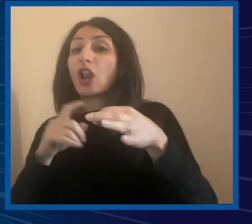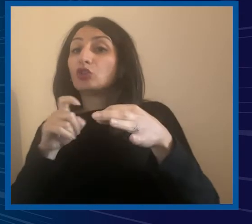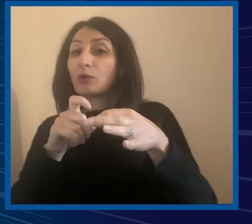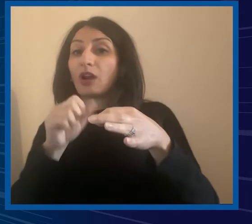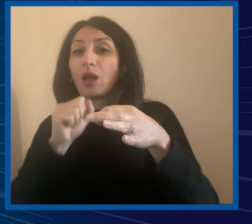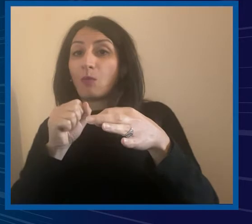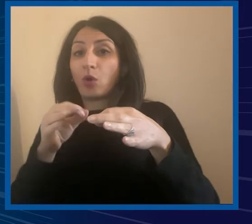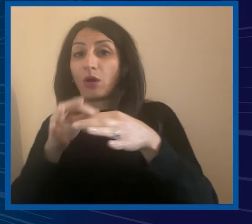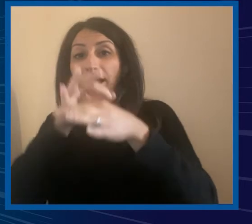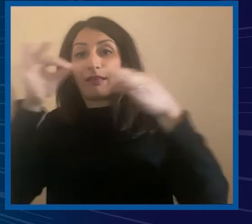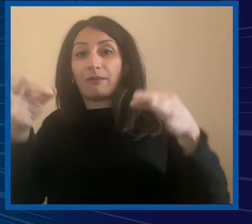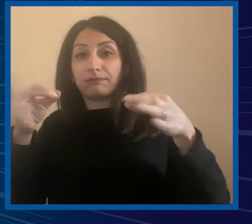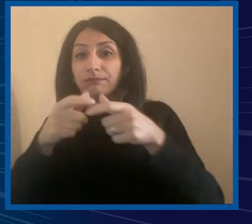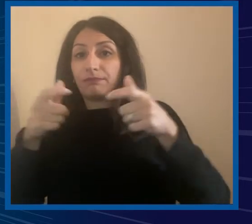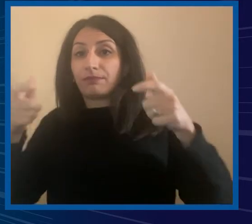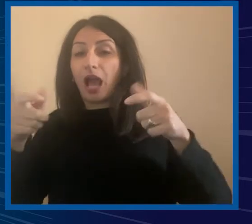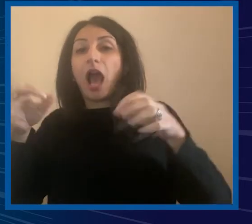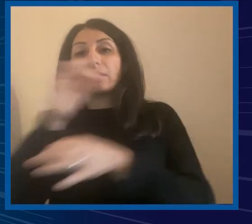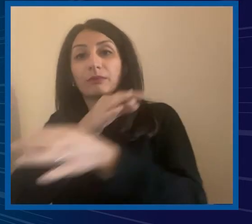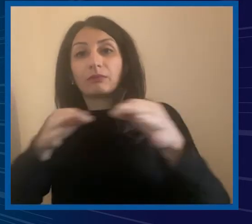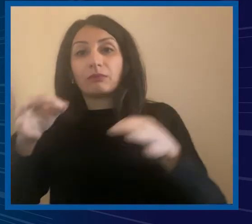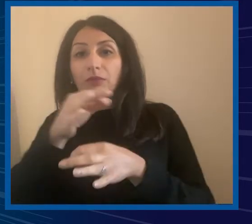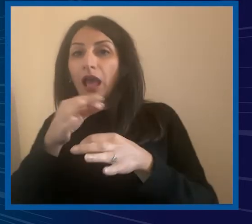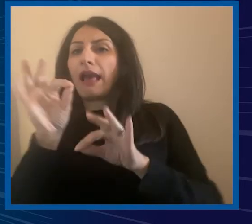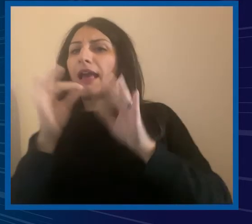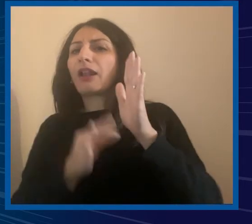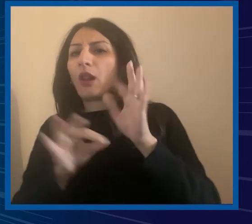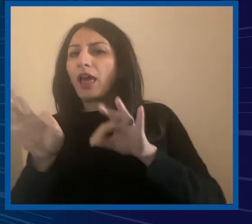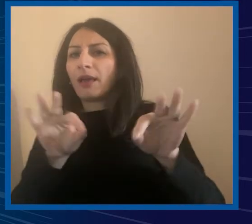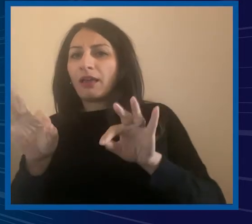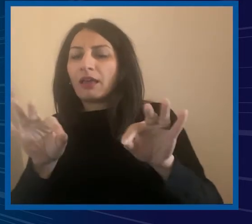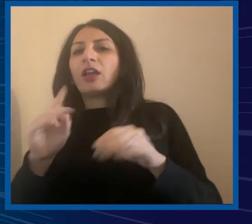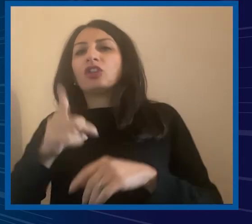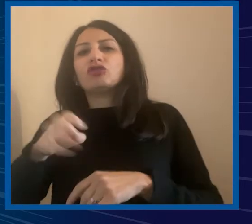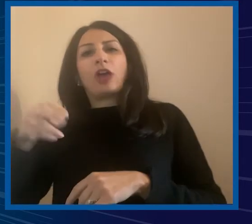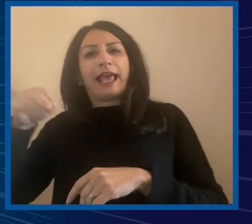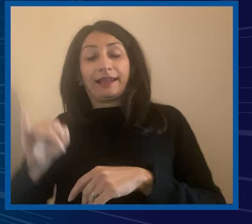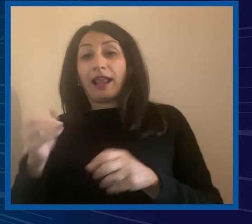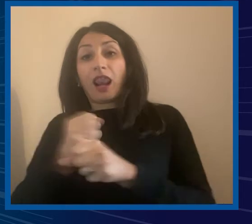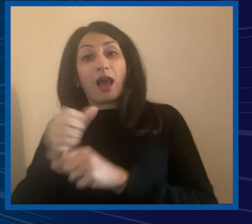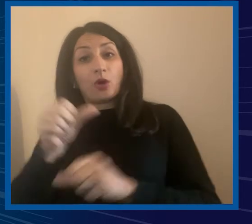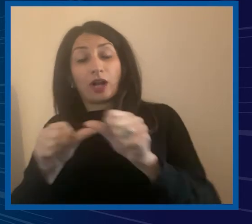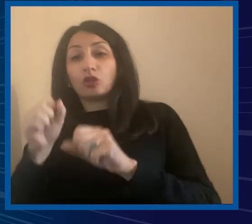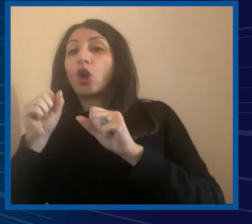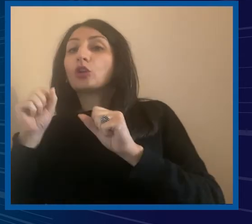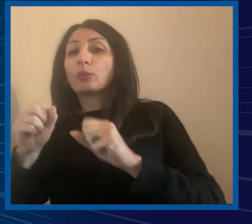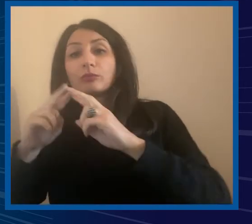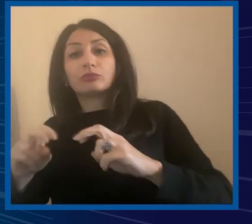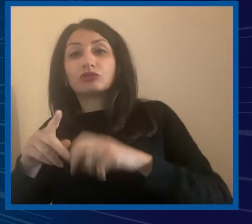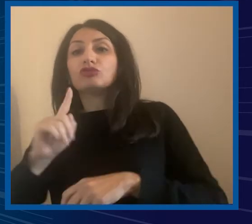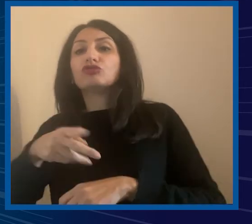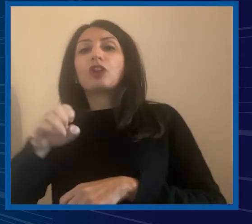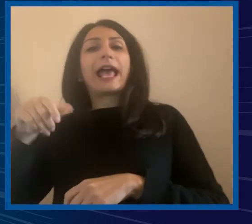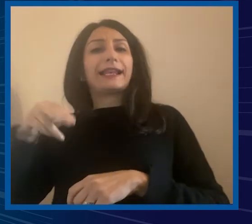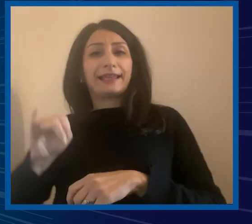La capacità delle cellule tumorali di crescere e muoversi viene regolata da specifici geni. In laboratorio